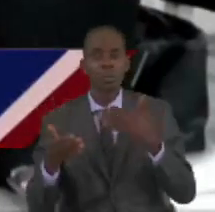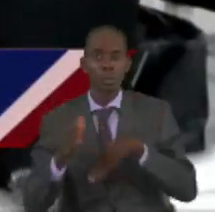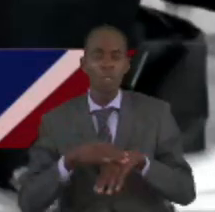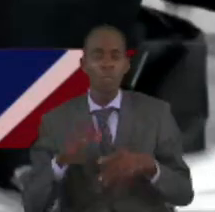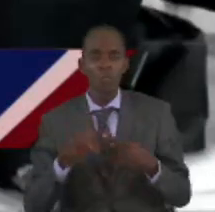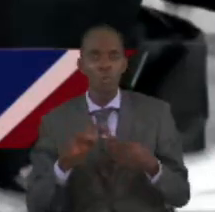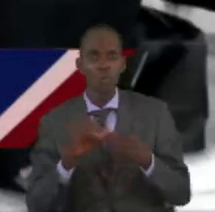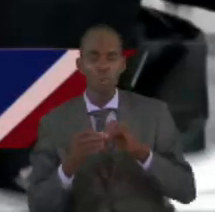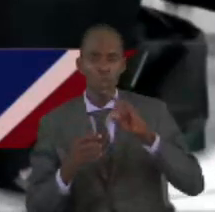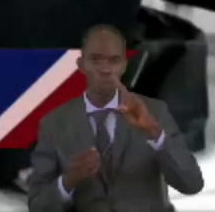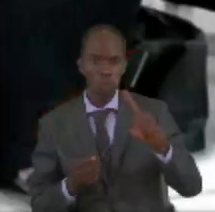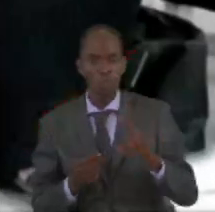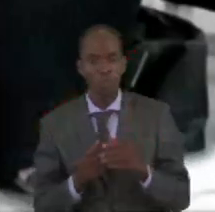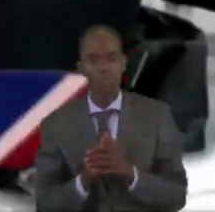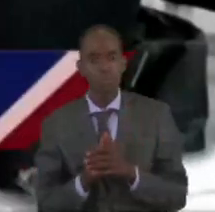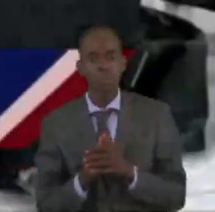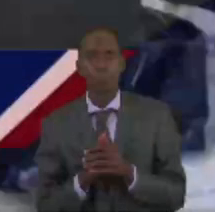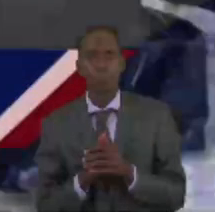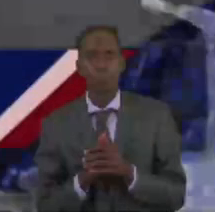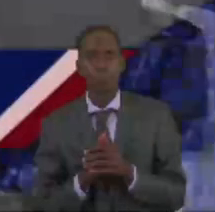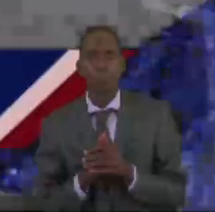service. Voilà la première partie ici.